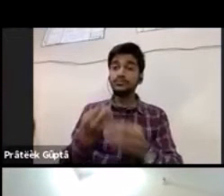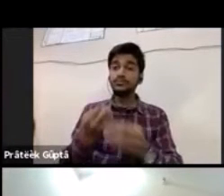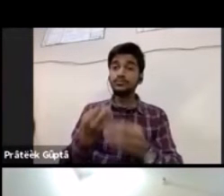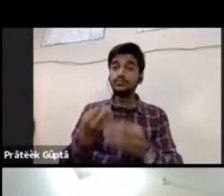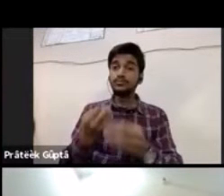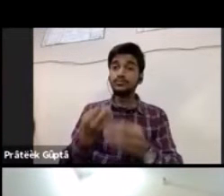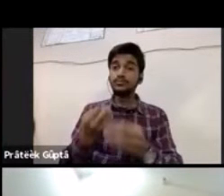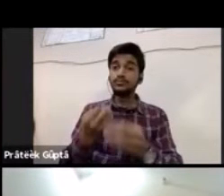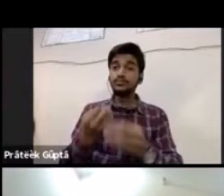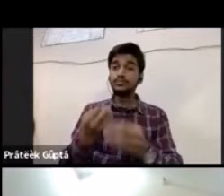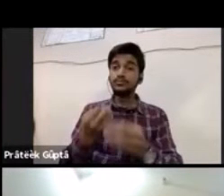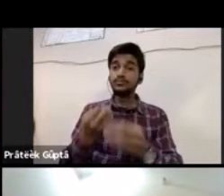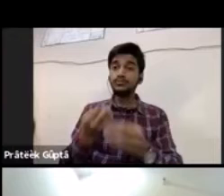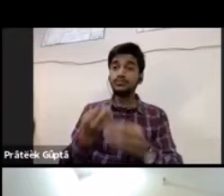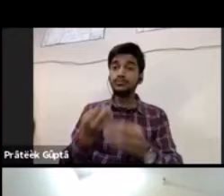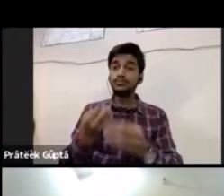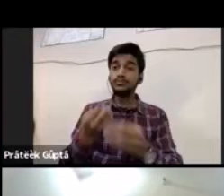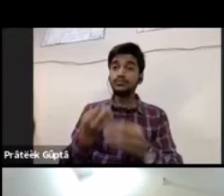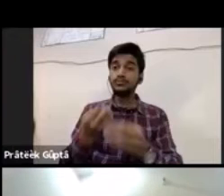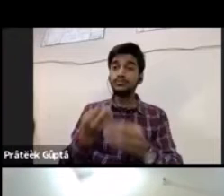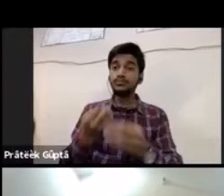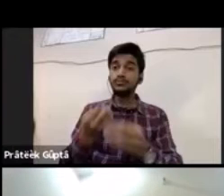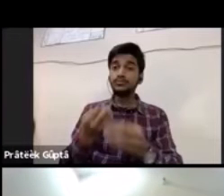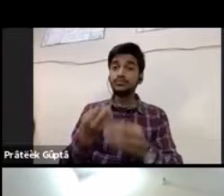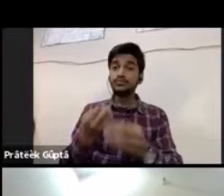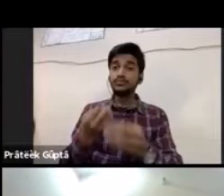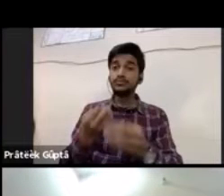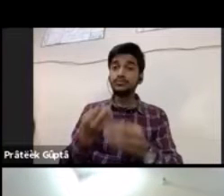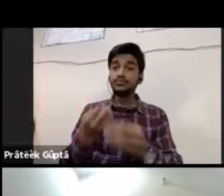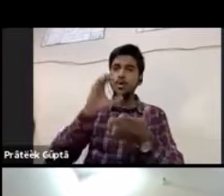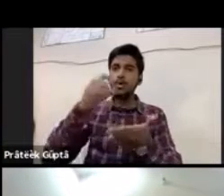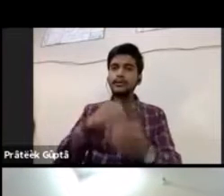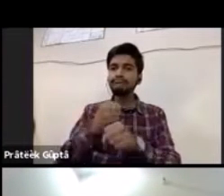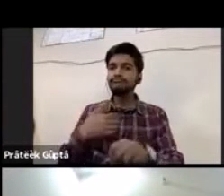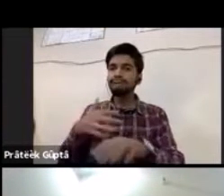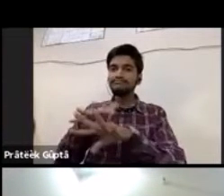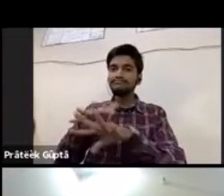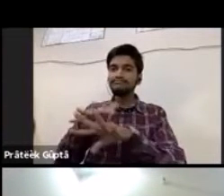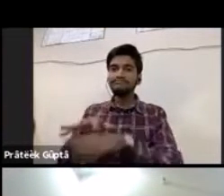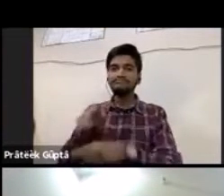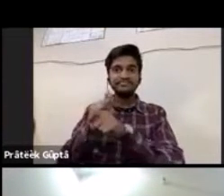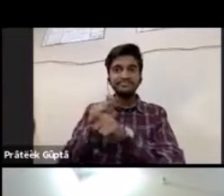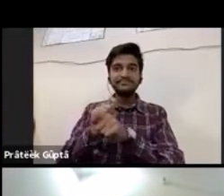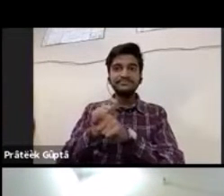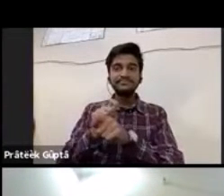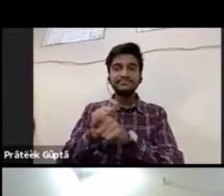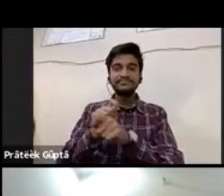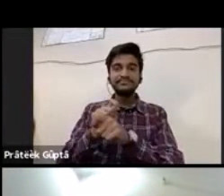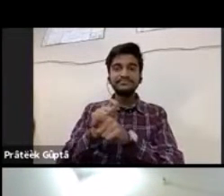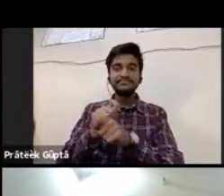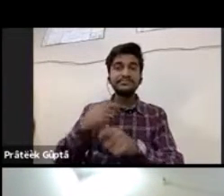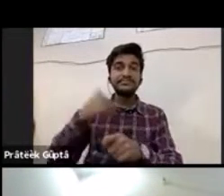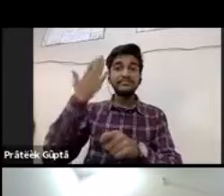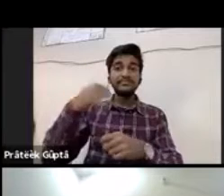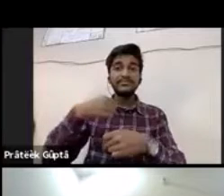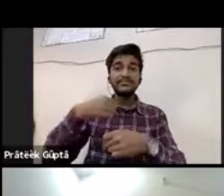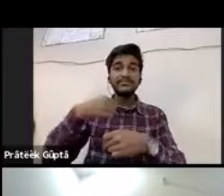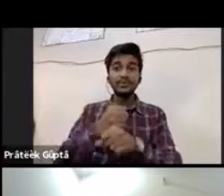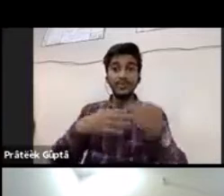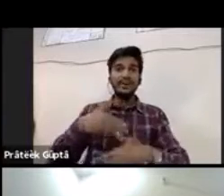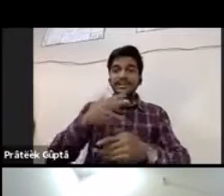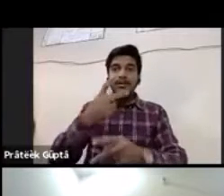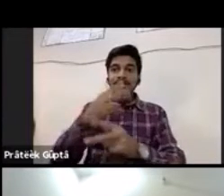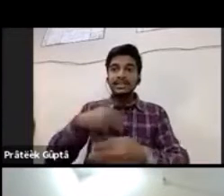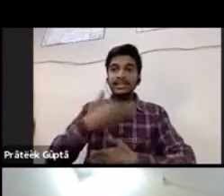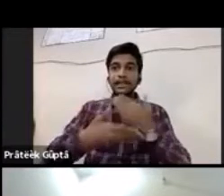तो अभी उनके लिए मैंने BEd स्पेशल एजुकेशन जो कर रहे हैं उनके लिए एक पूरा मॉड्यूल रेडी किया है ऑन